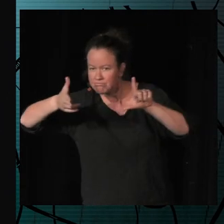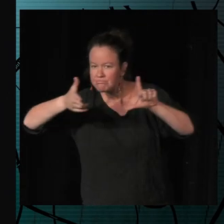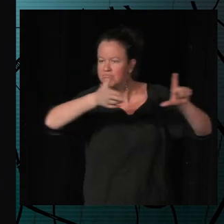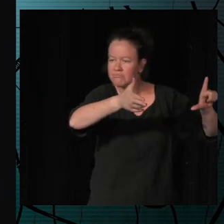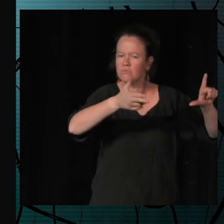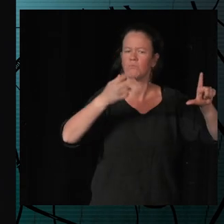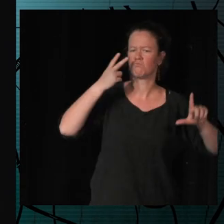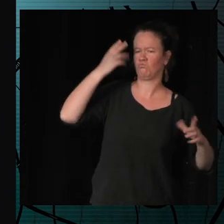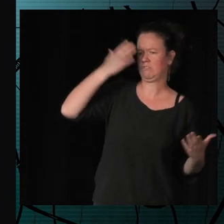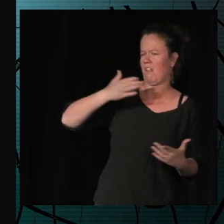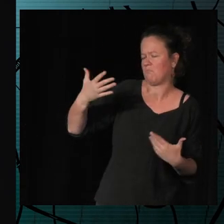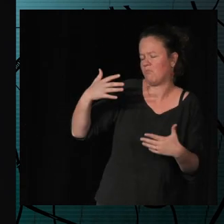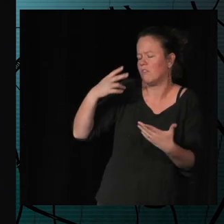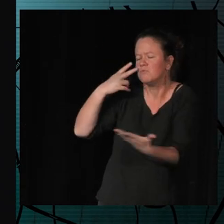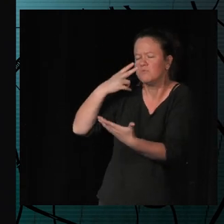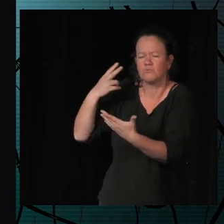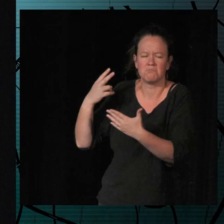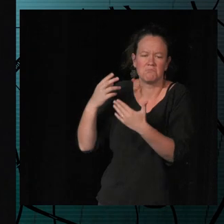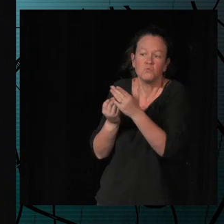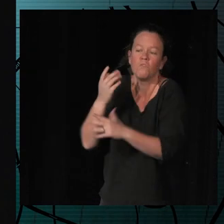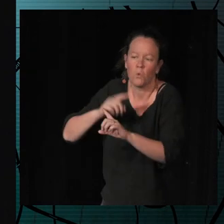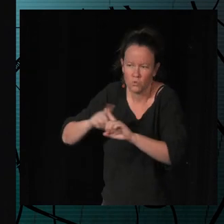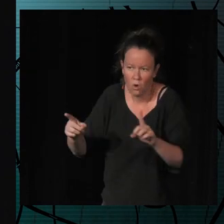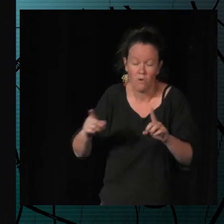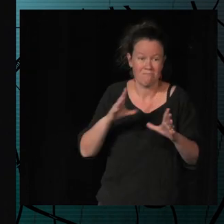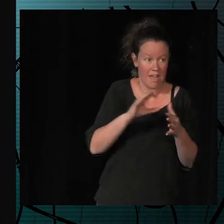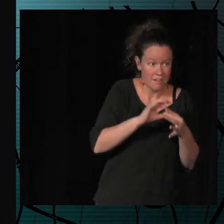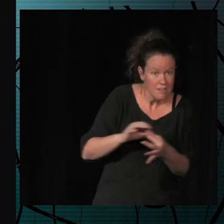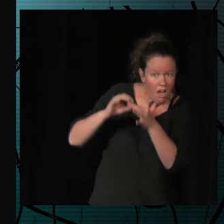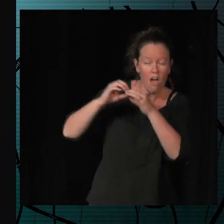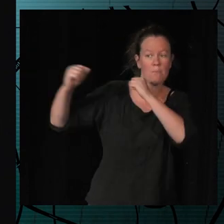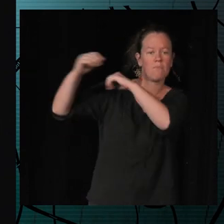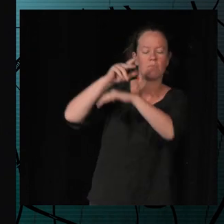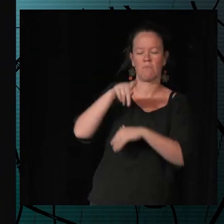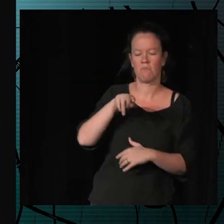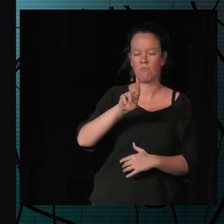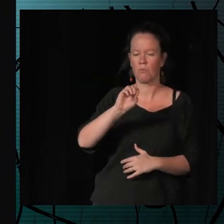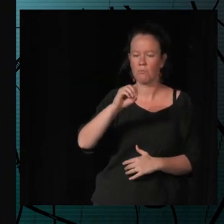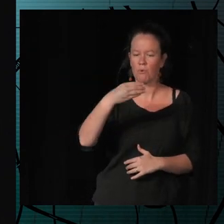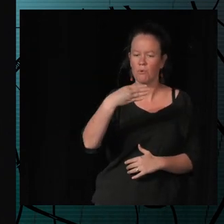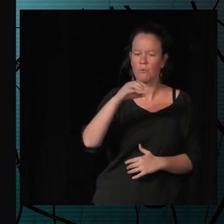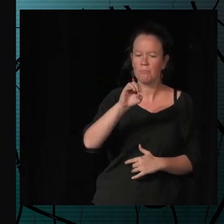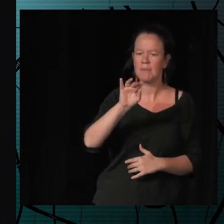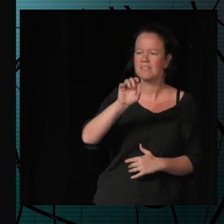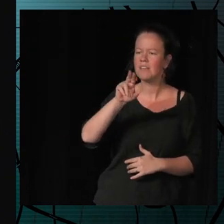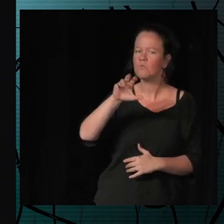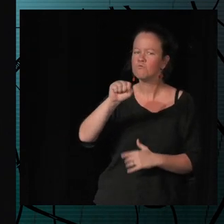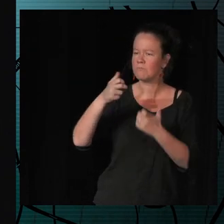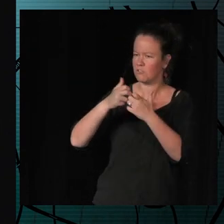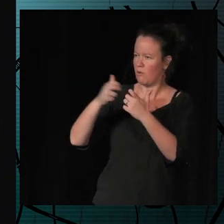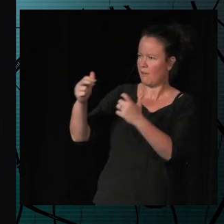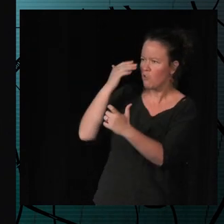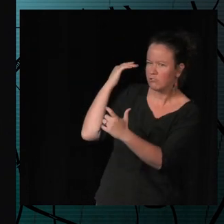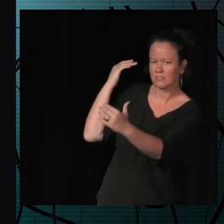fait d'aller vers cette esthétique qui renvoie des films comme prometus à ce genre de chos euh ça permet aussi d'un point vu créatif d'amener un discours